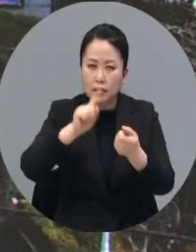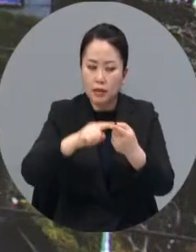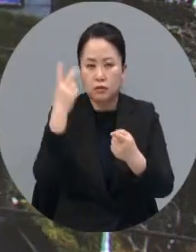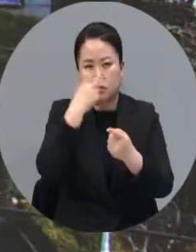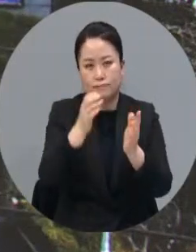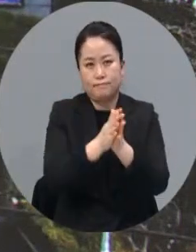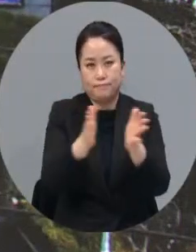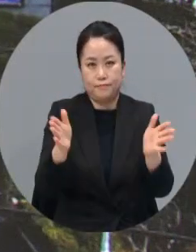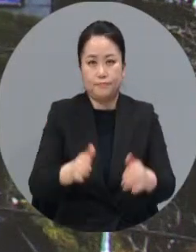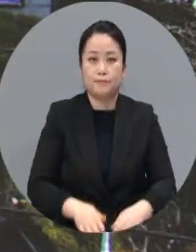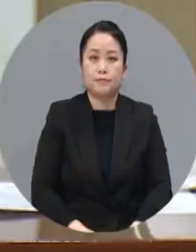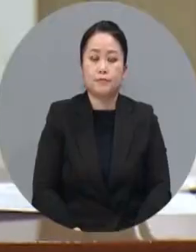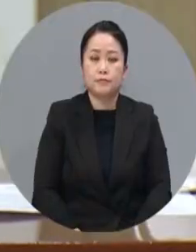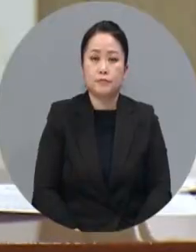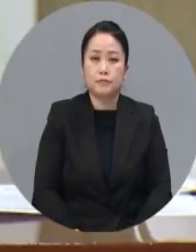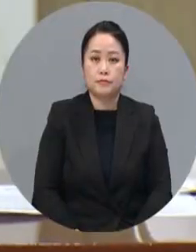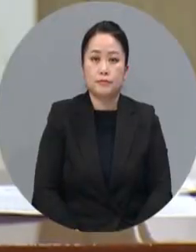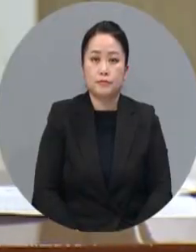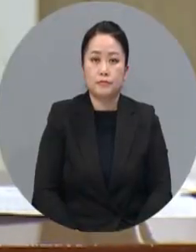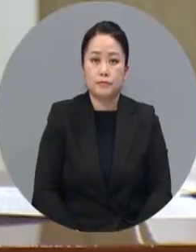보도합니다.